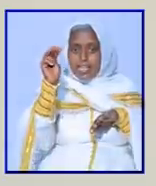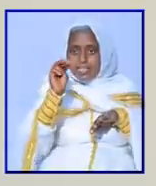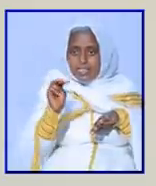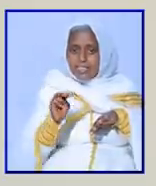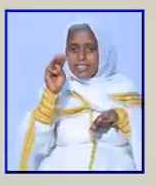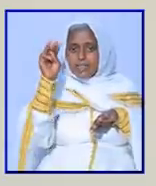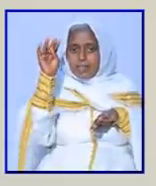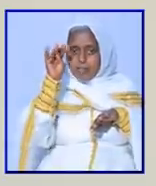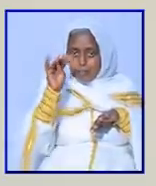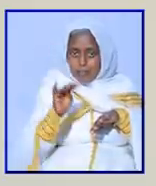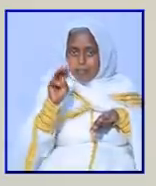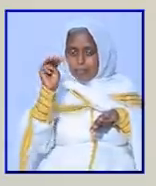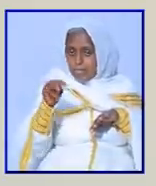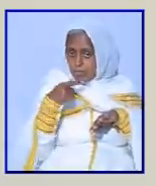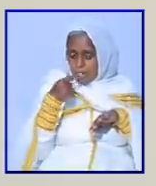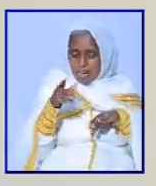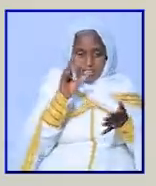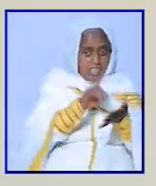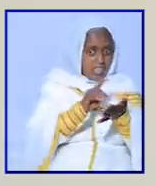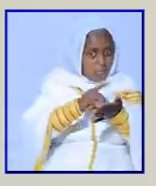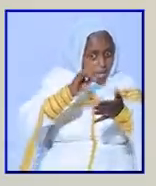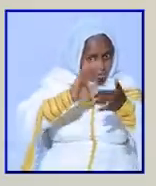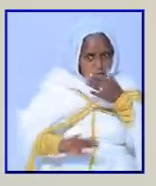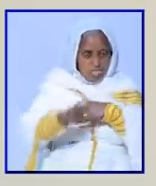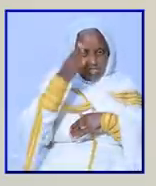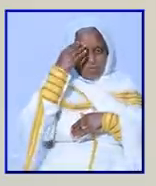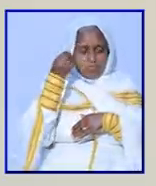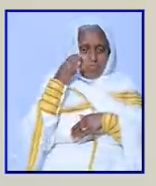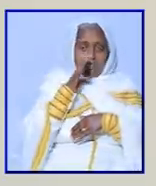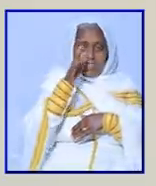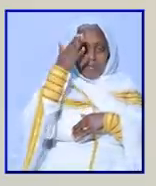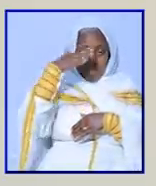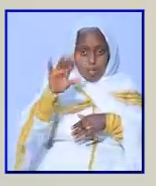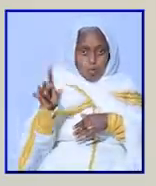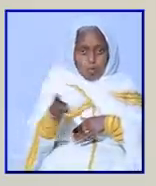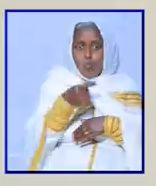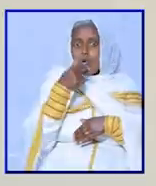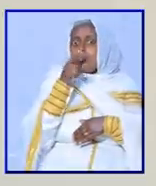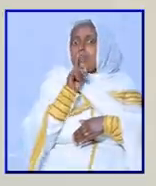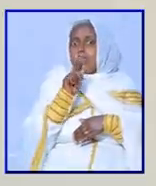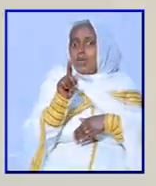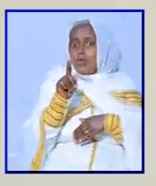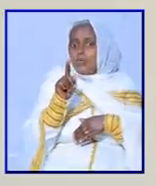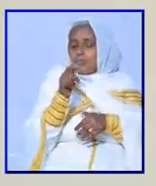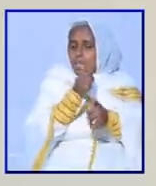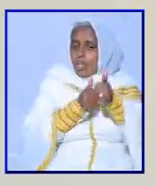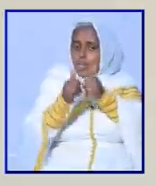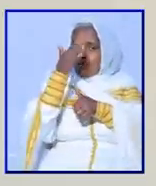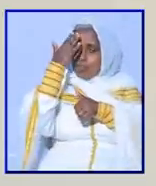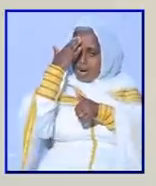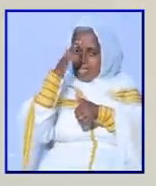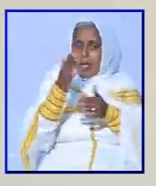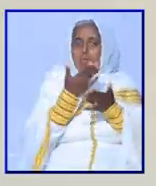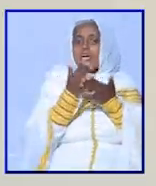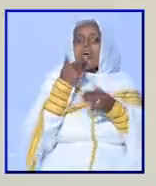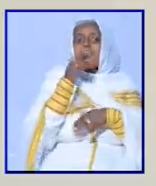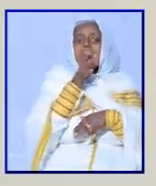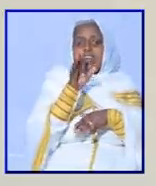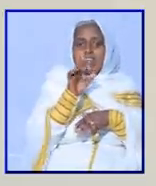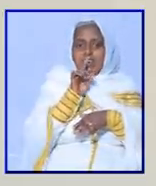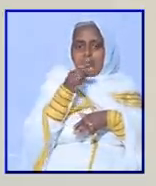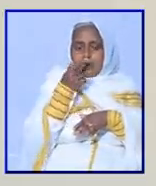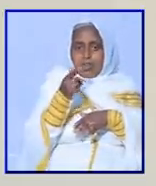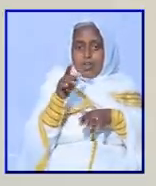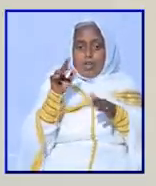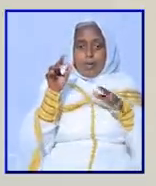ጥፍረ ምን መጥምጥ። እንግዲህ ከተማ የተወለዳችሁት ከረሳችሁ ወይ ማታውቁት ከሆነ ብዬ ነው እንዴ ቀድም